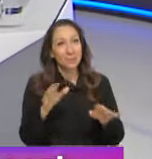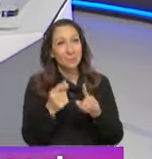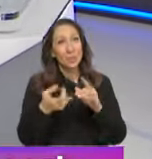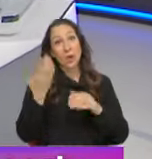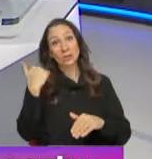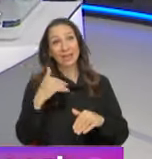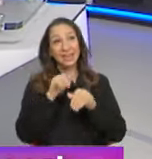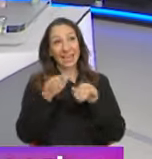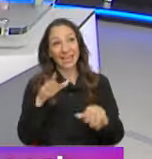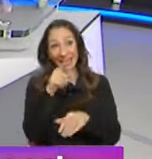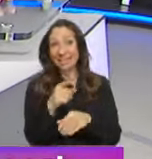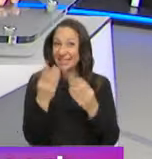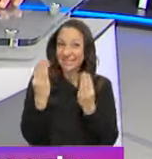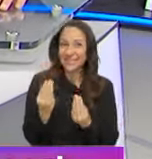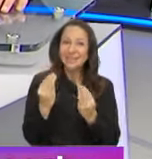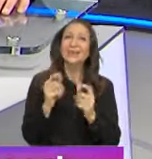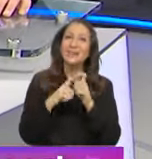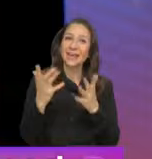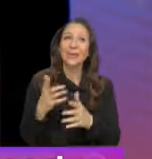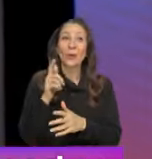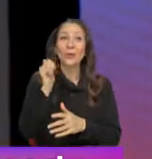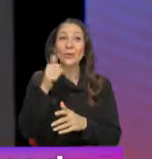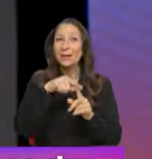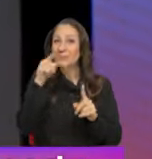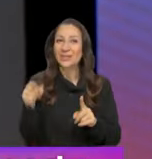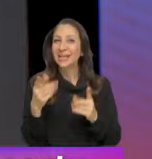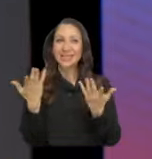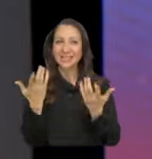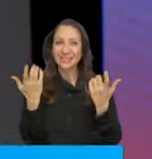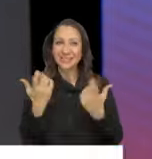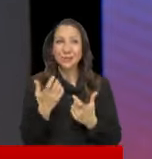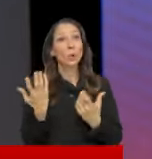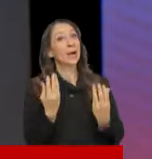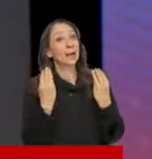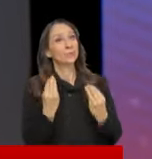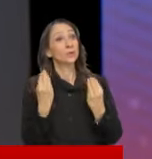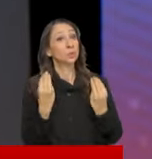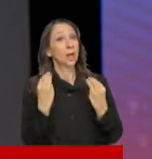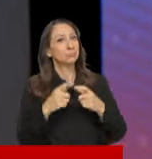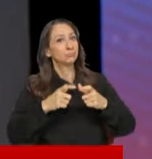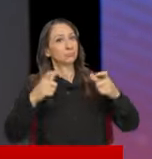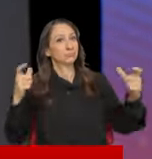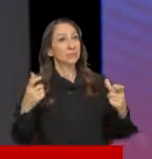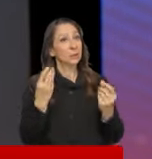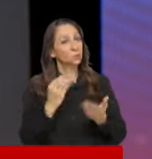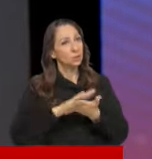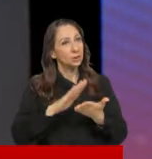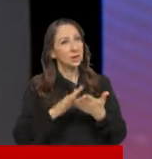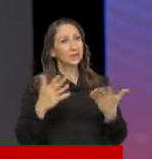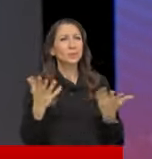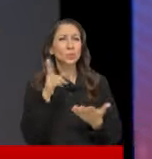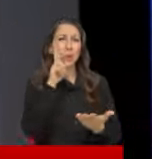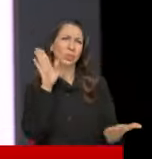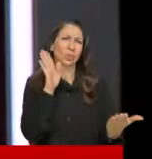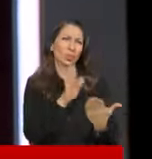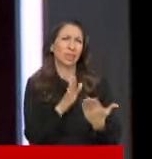önceki yayından Nasılsınız efendim günaydın o günden bugüne nasıl saha öyle soray çok iyiy giderek güzelleşiyor giderek iyileşiyor Tabii artık